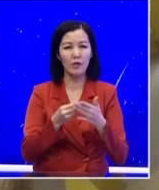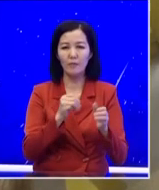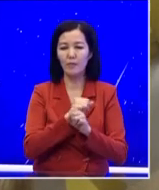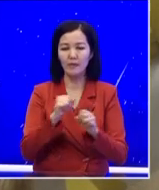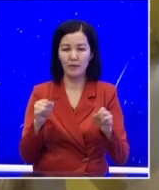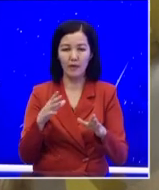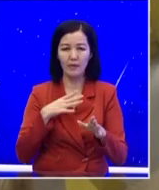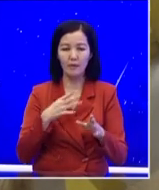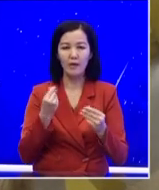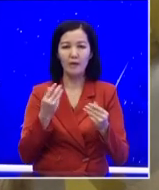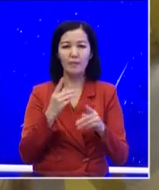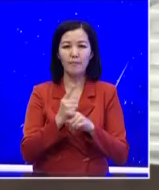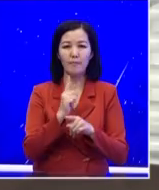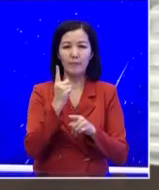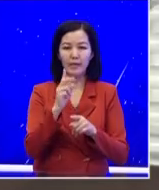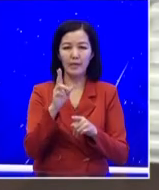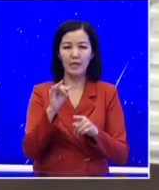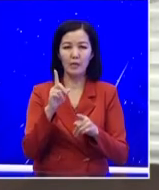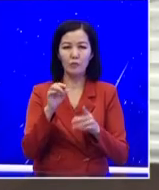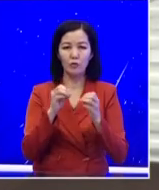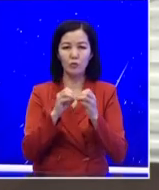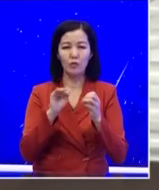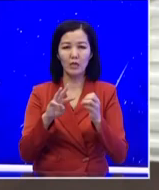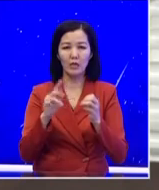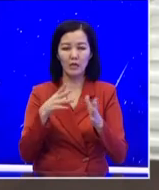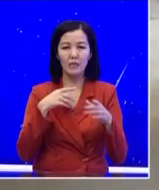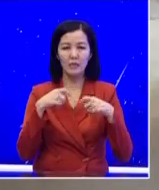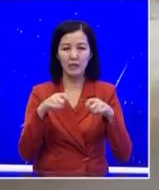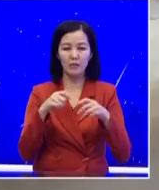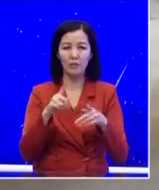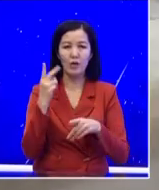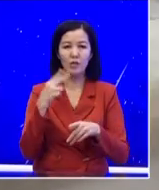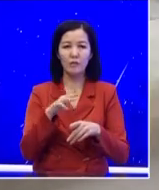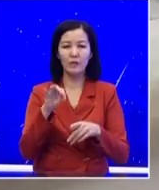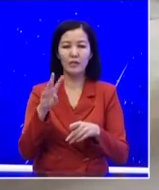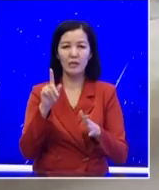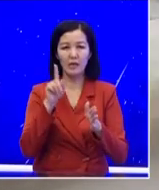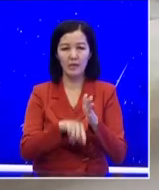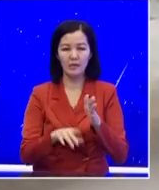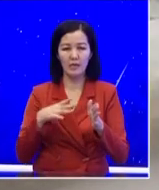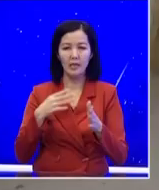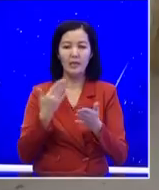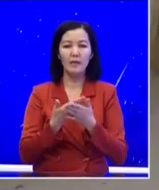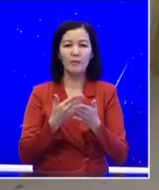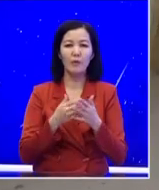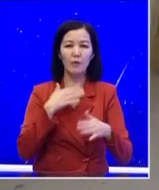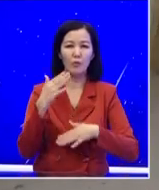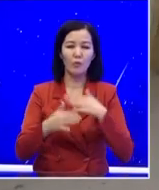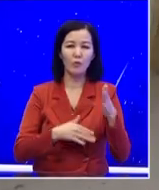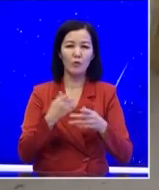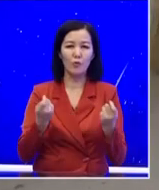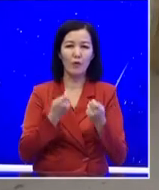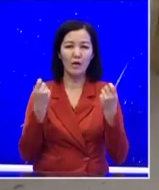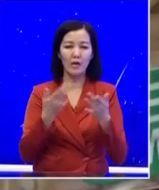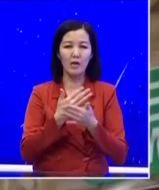емес. Мәселен, ұн келісін 110 теңгеден сатып отыр. Бұл нарықтағы бағадан 20 теңгеге арзан. Сонымен қатар өңдеу цехтары макарон